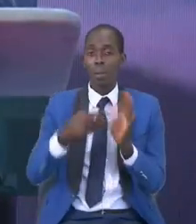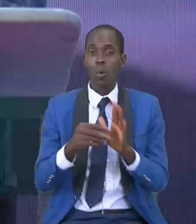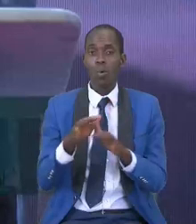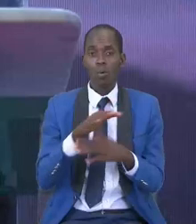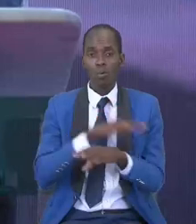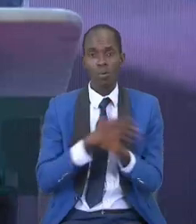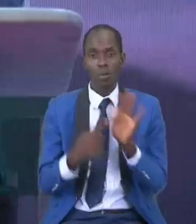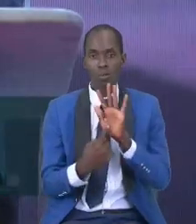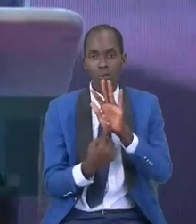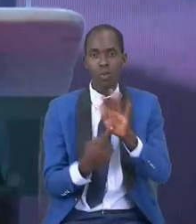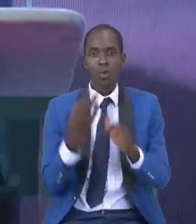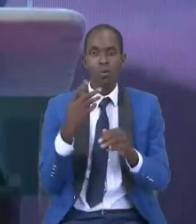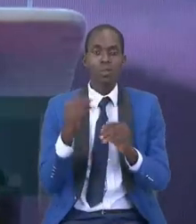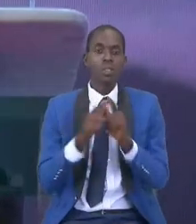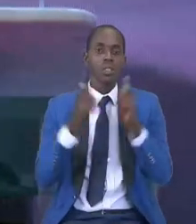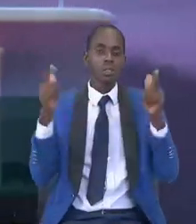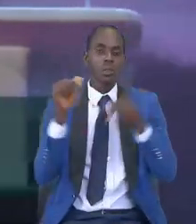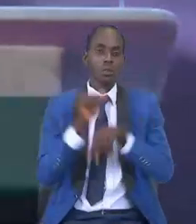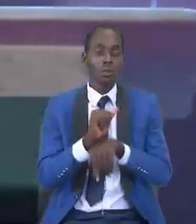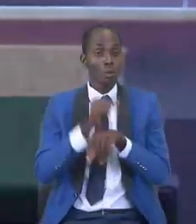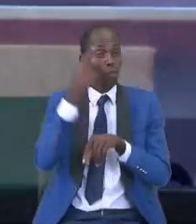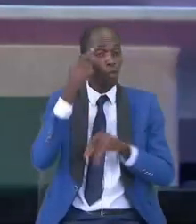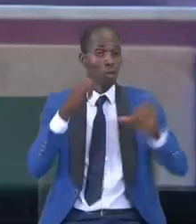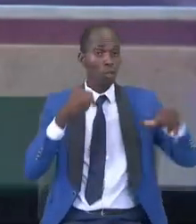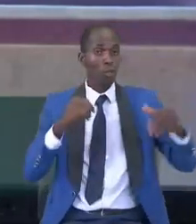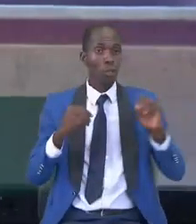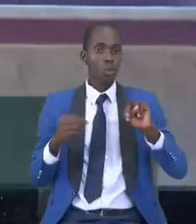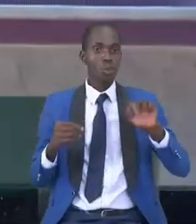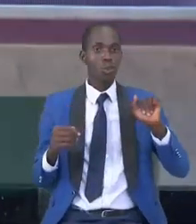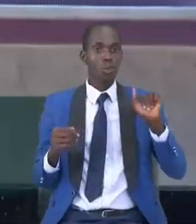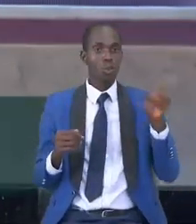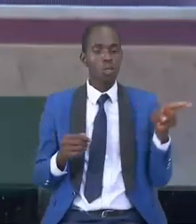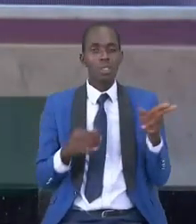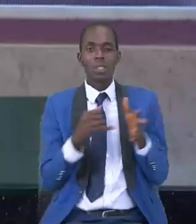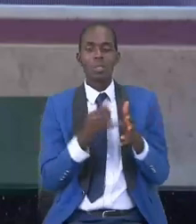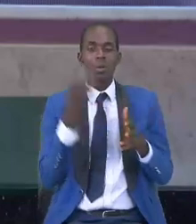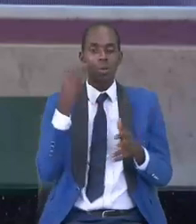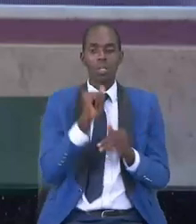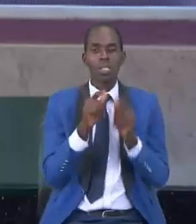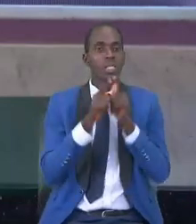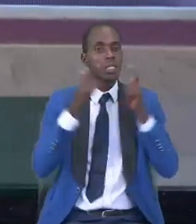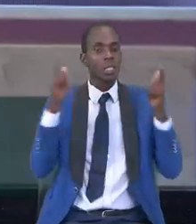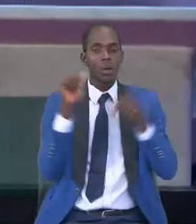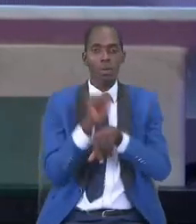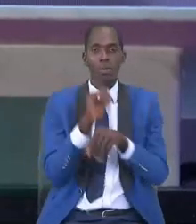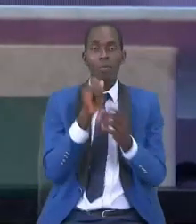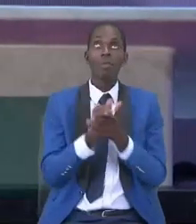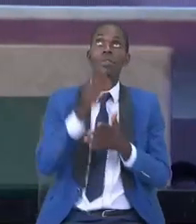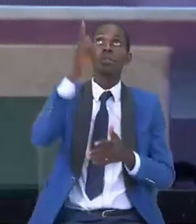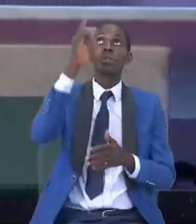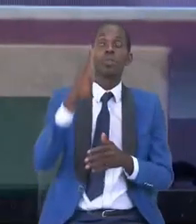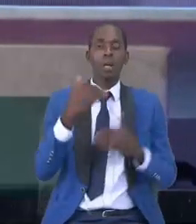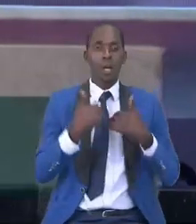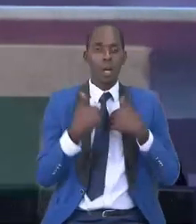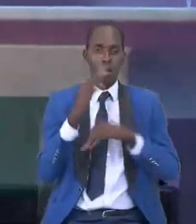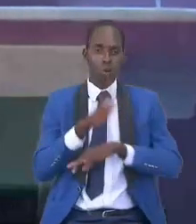la révélation délibérée de la grande commission. Pour Jonas, c'était sa grande commission que